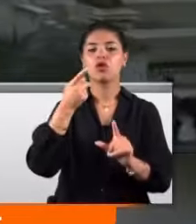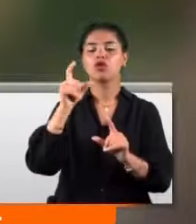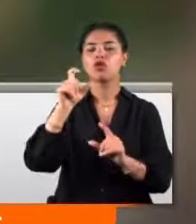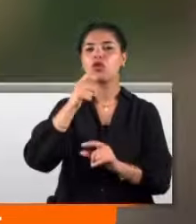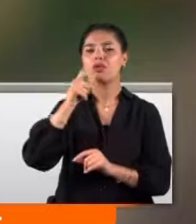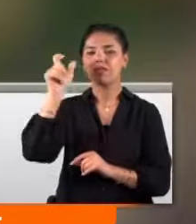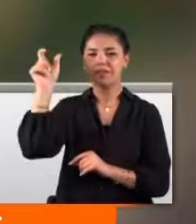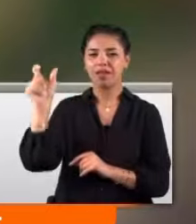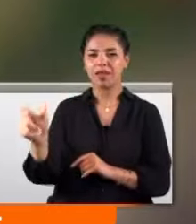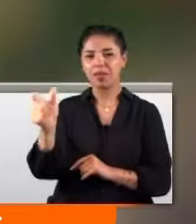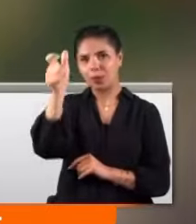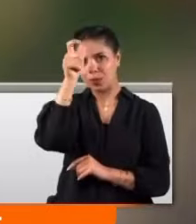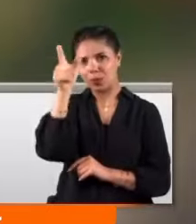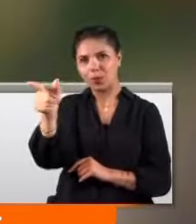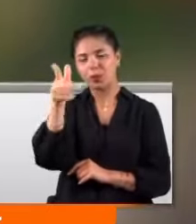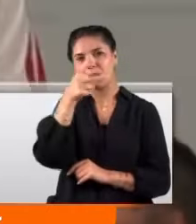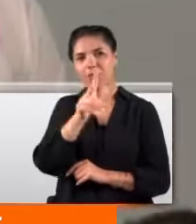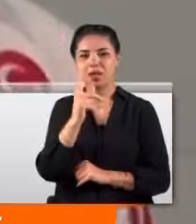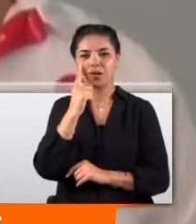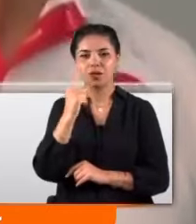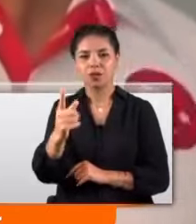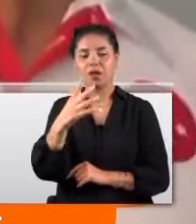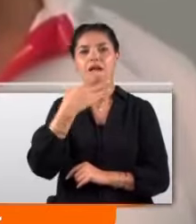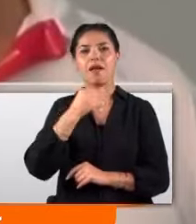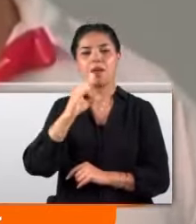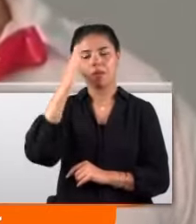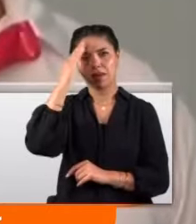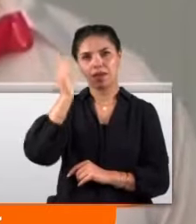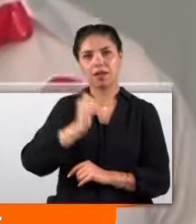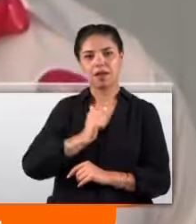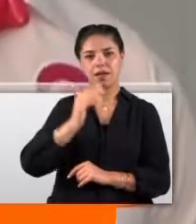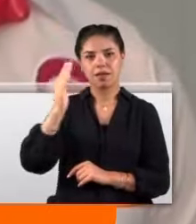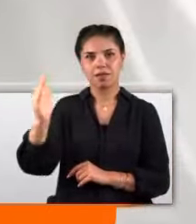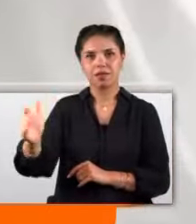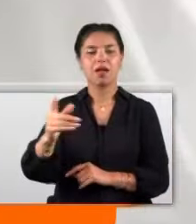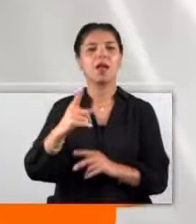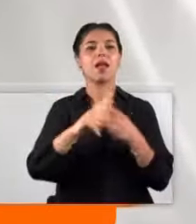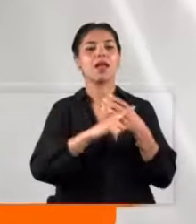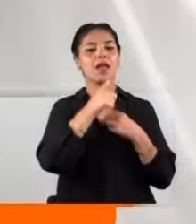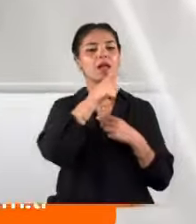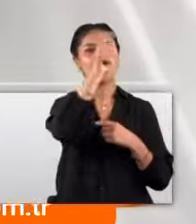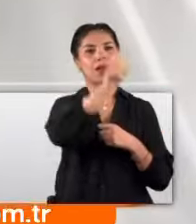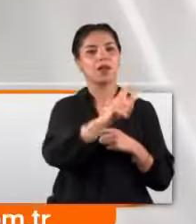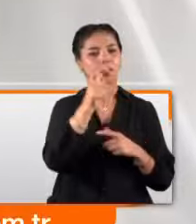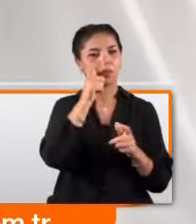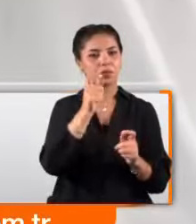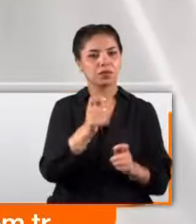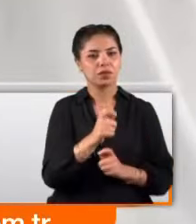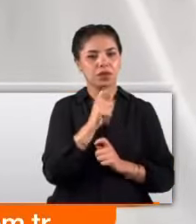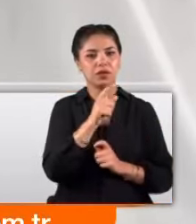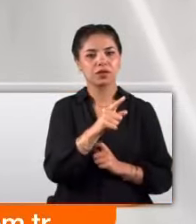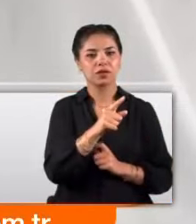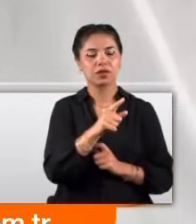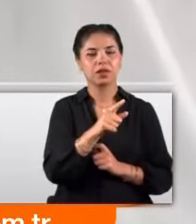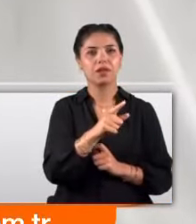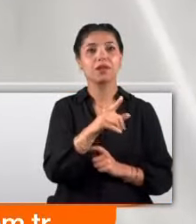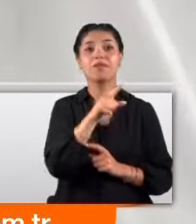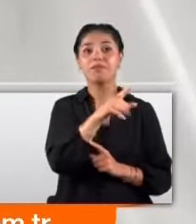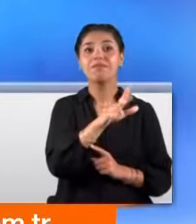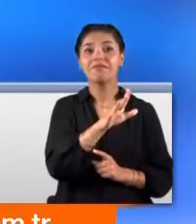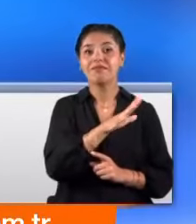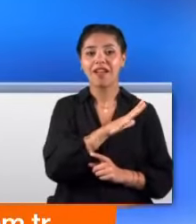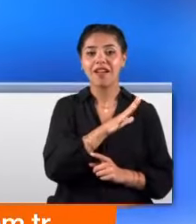versiyonu ilan edilen emekli asker X'in sahibi Elon Musk'ın da favorisi oldu. Musk o ikonik atışın etkisinden çıkamamış